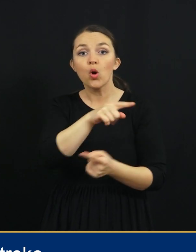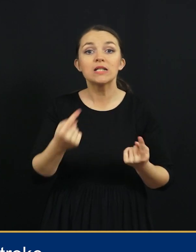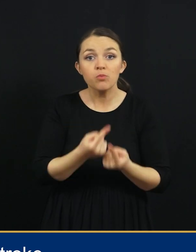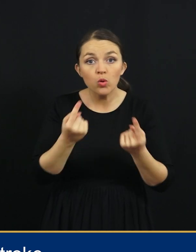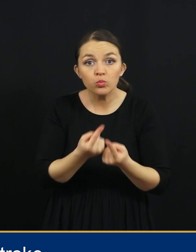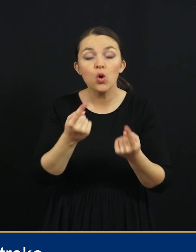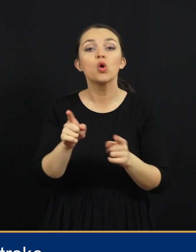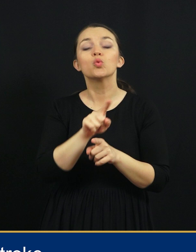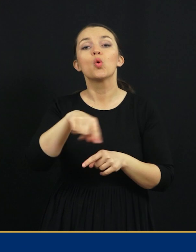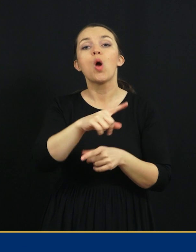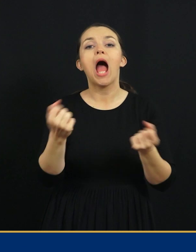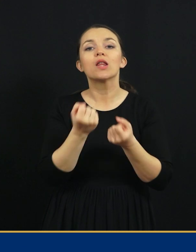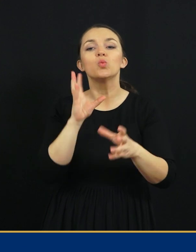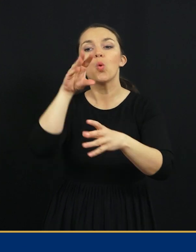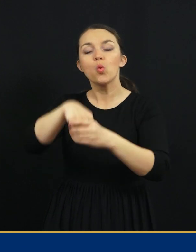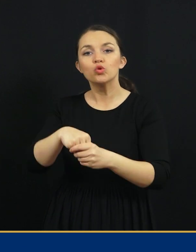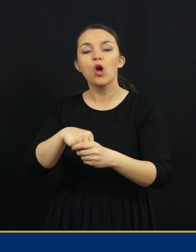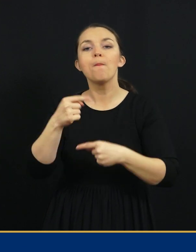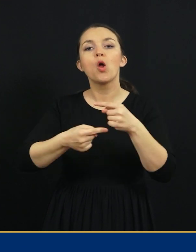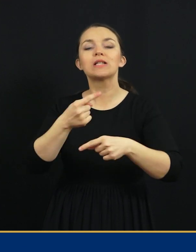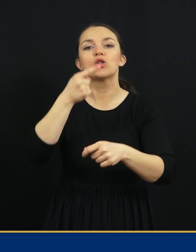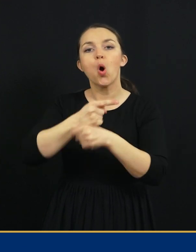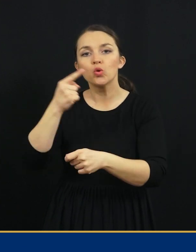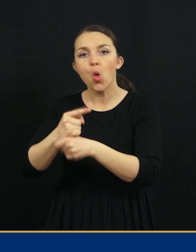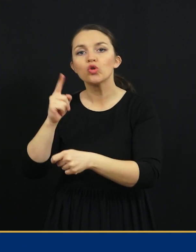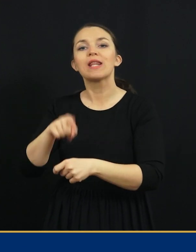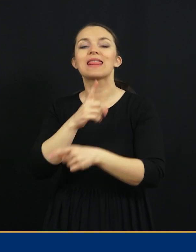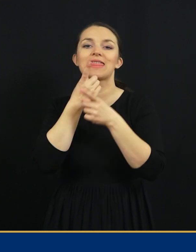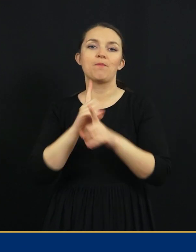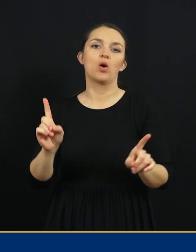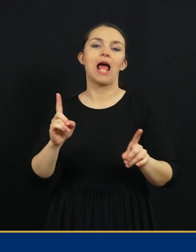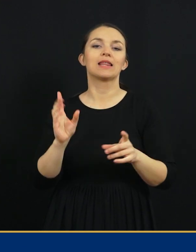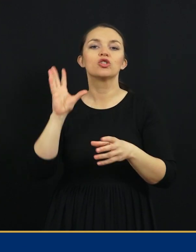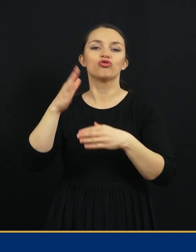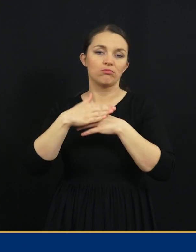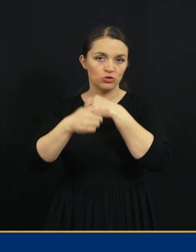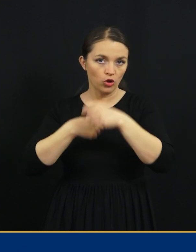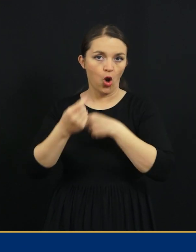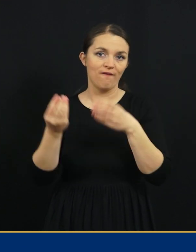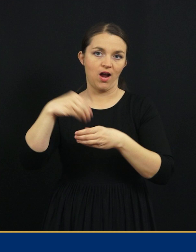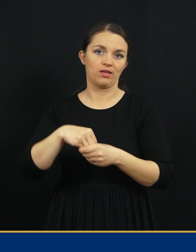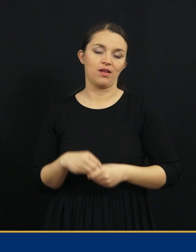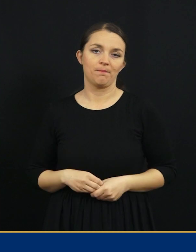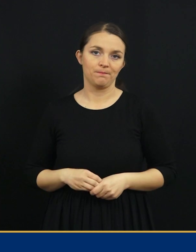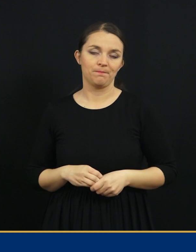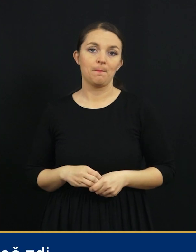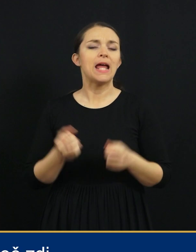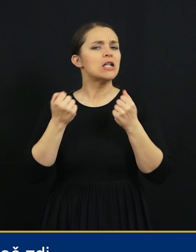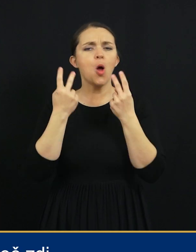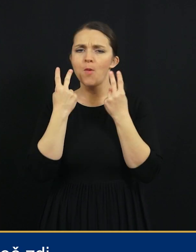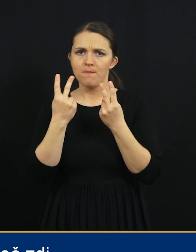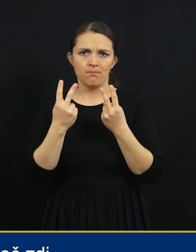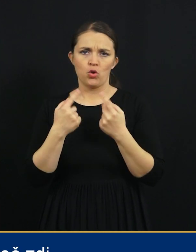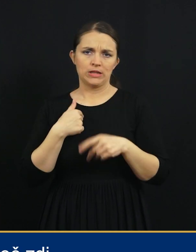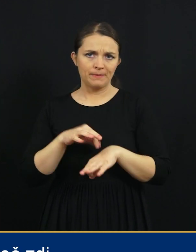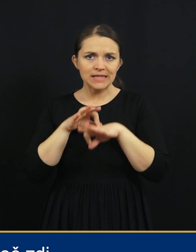k aktivni vključitvi v proces odločanja in k demokratični participaciji. Zelo pomembno